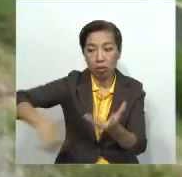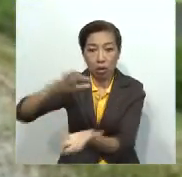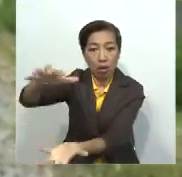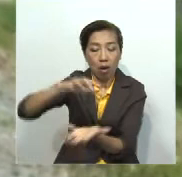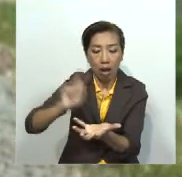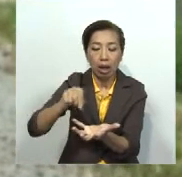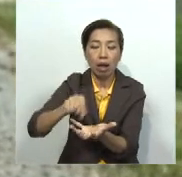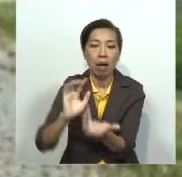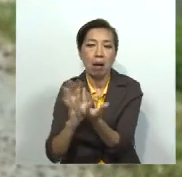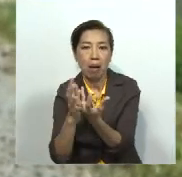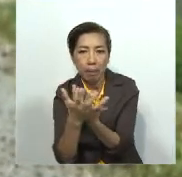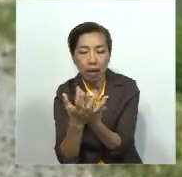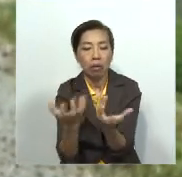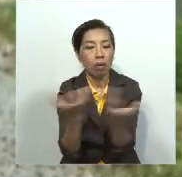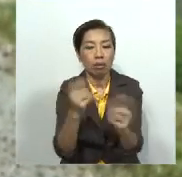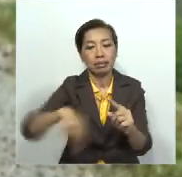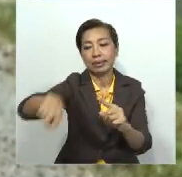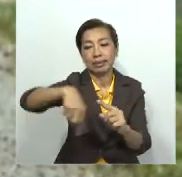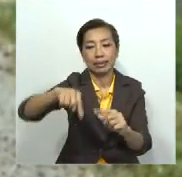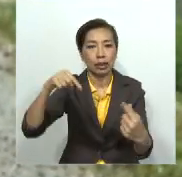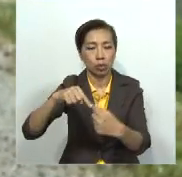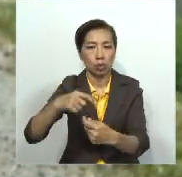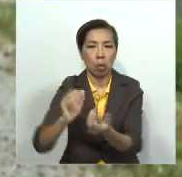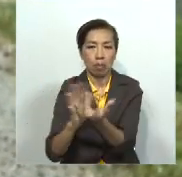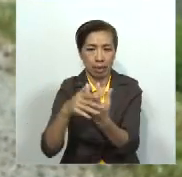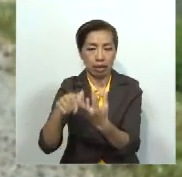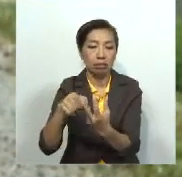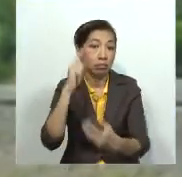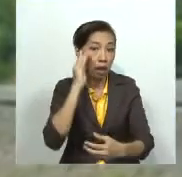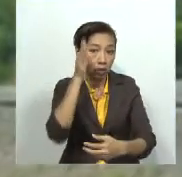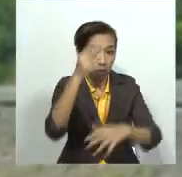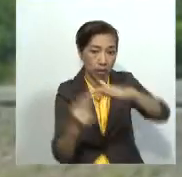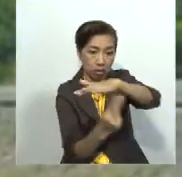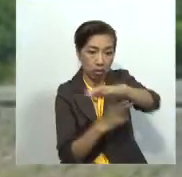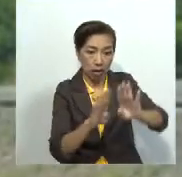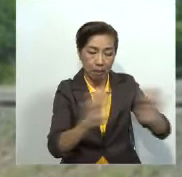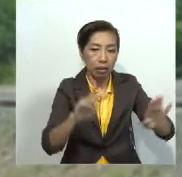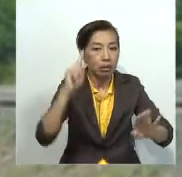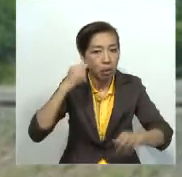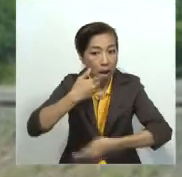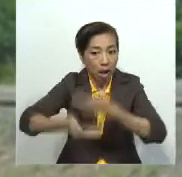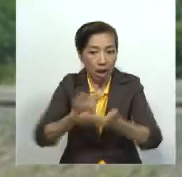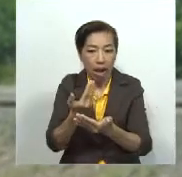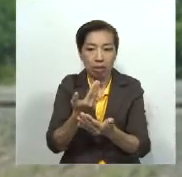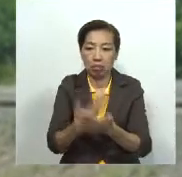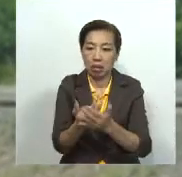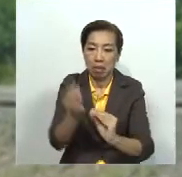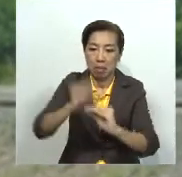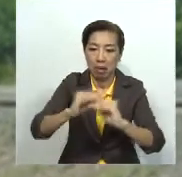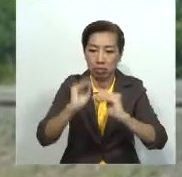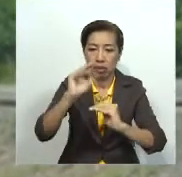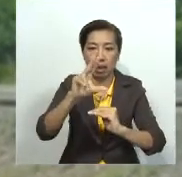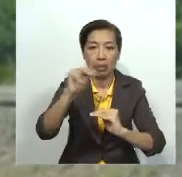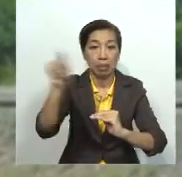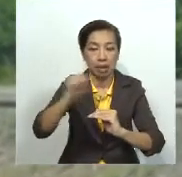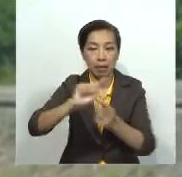และก็ของปรุงแต่งจากผักนี่แหละนะครับเชื่อว่าเมื่อมีการเปิดใช้สะพานจะทำให้มูลค่าการค้าขายเพิ่มขึ้นราว 30% หรือ 10,000 ล้าน